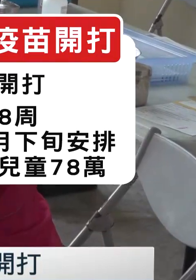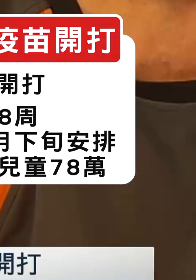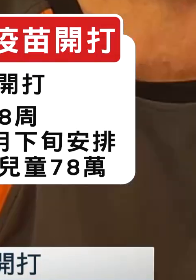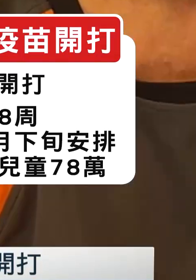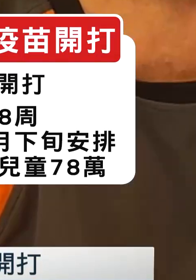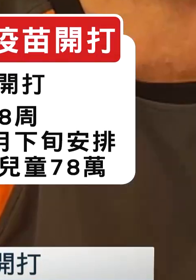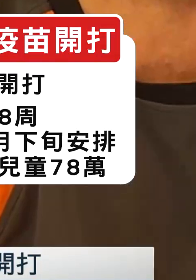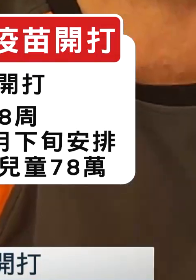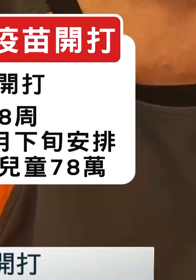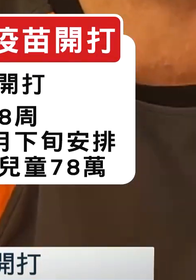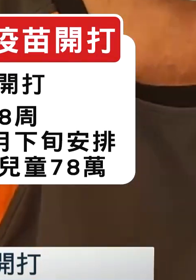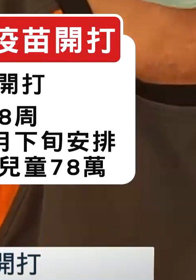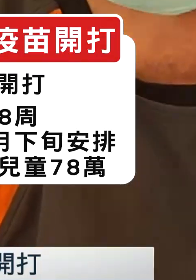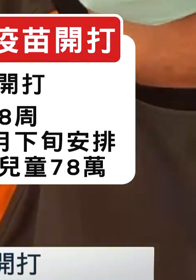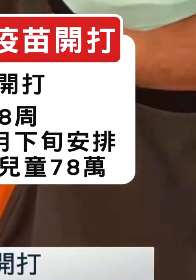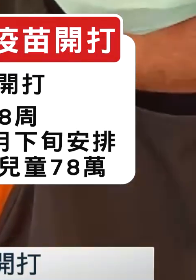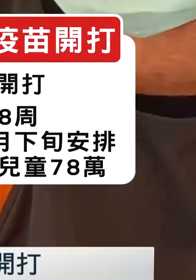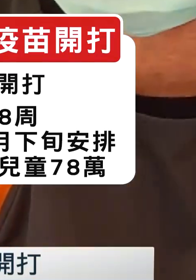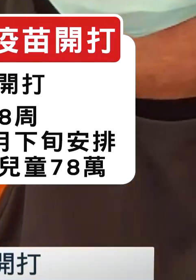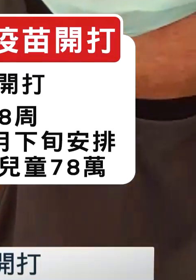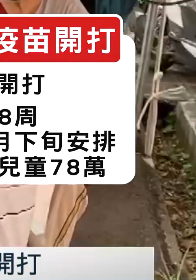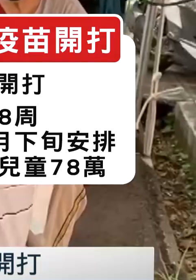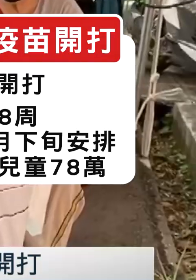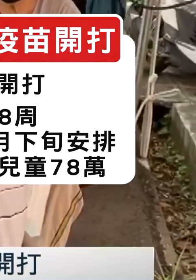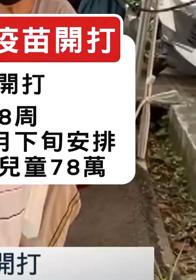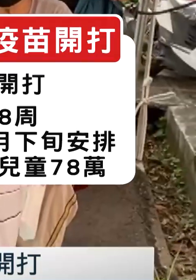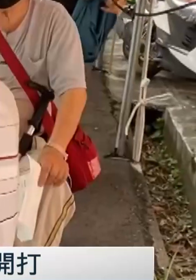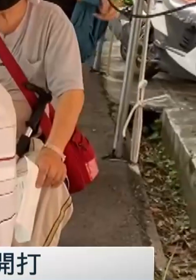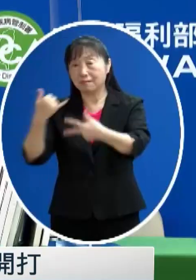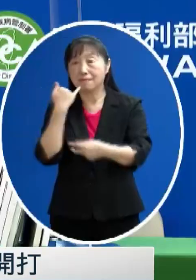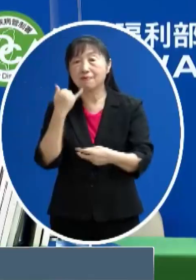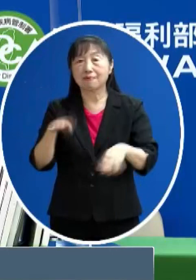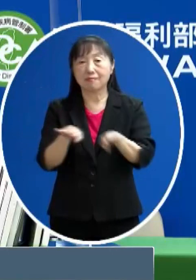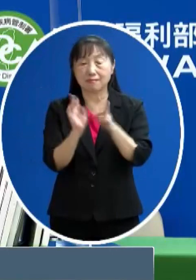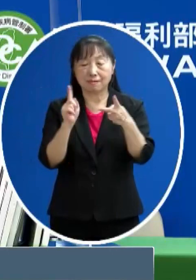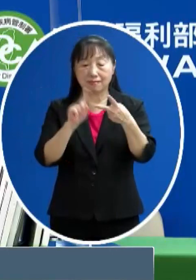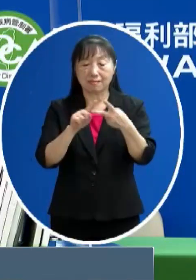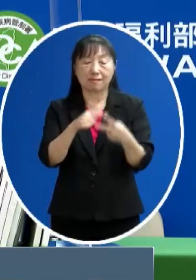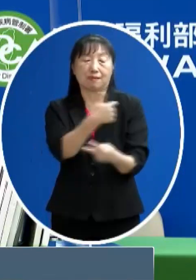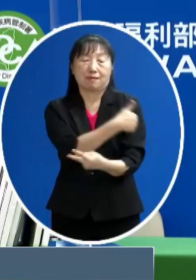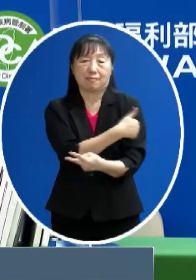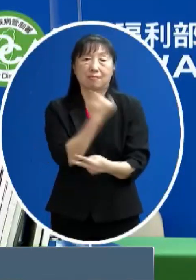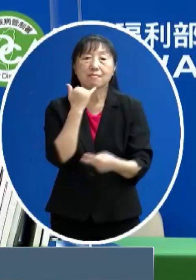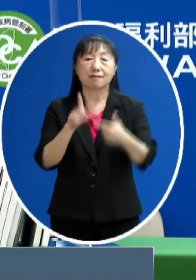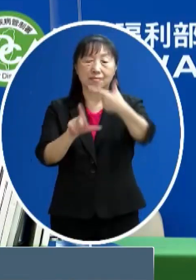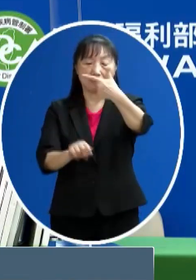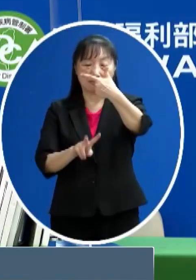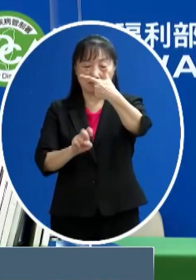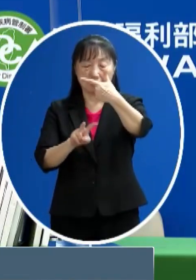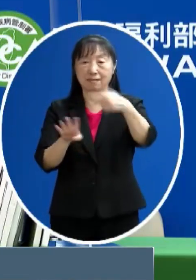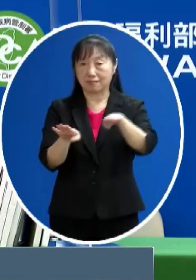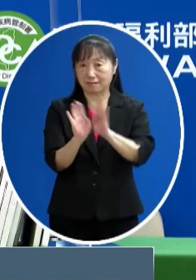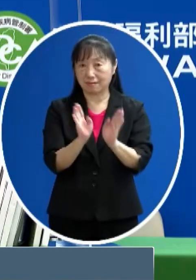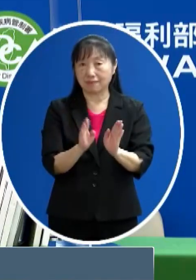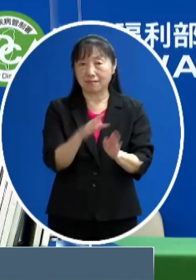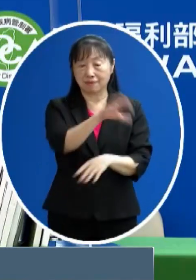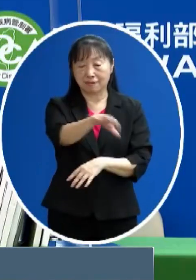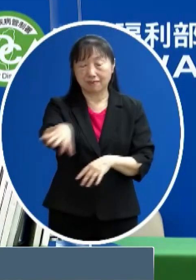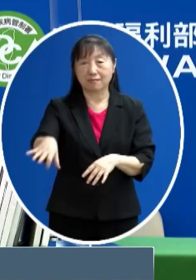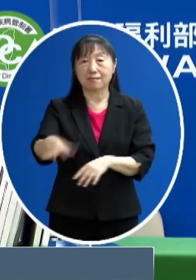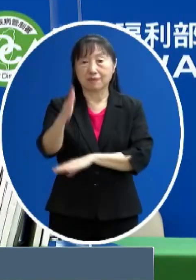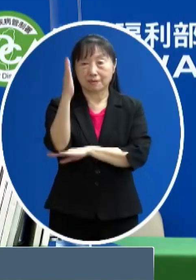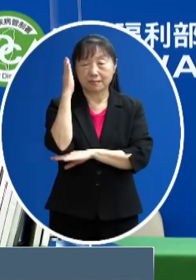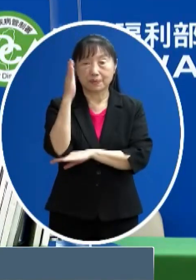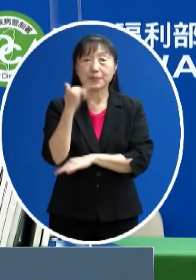有78万儿童已接种第一剂 BNT 疫苗， 所以6月22号开始哈，是让各地方政府就会配合这